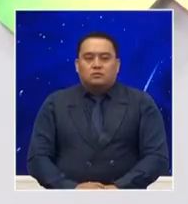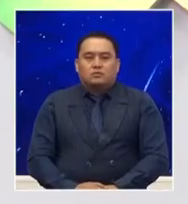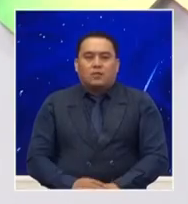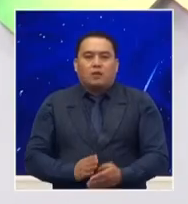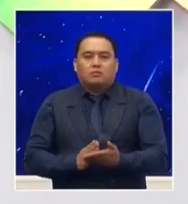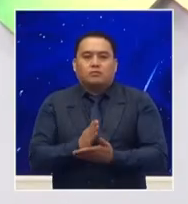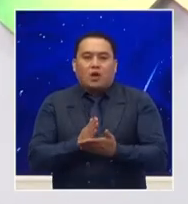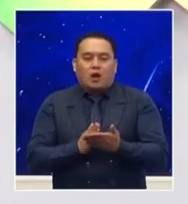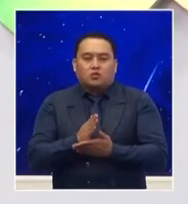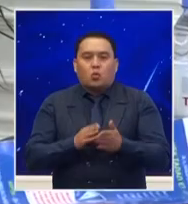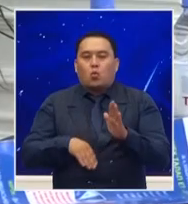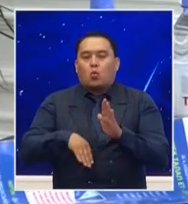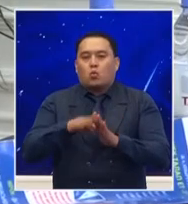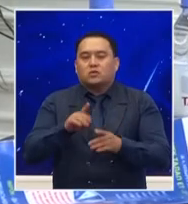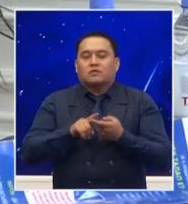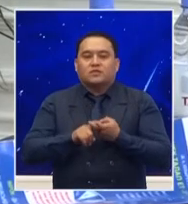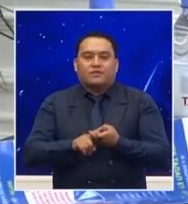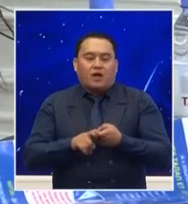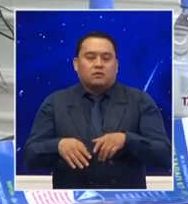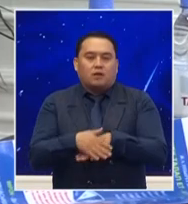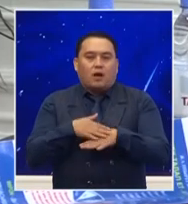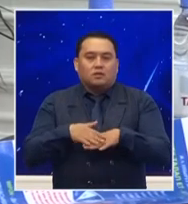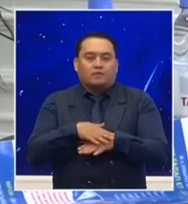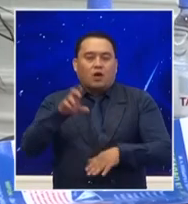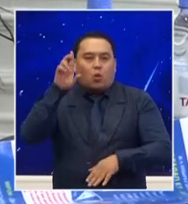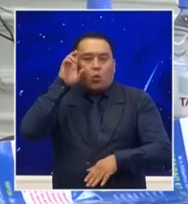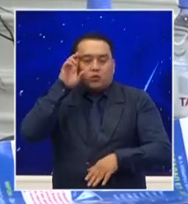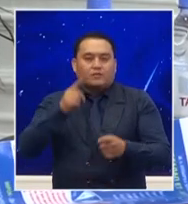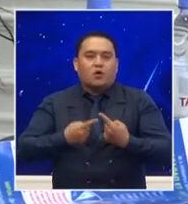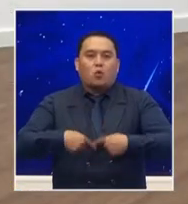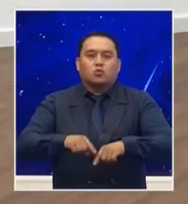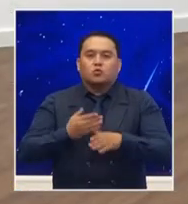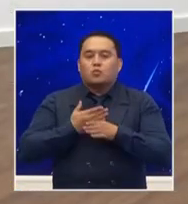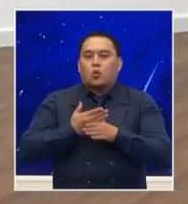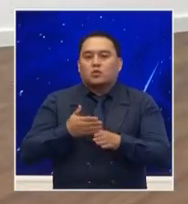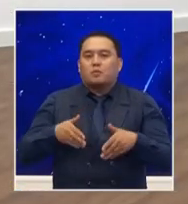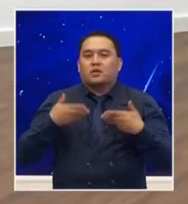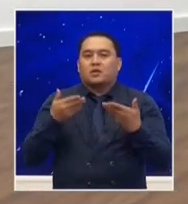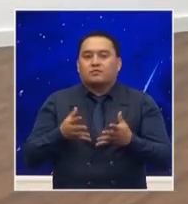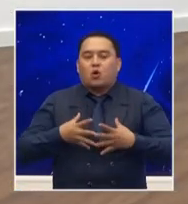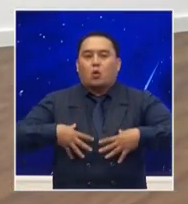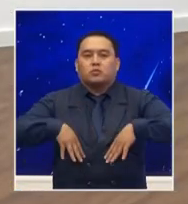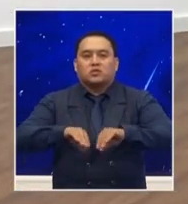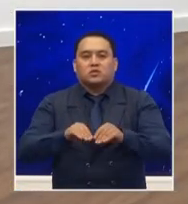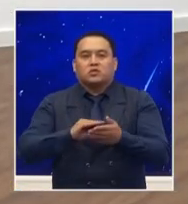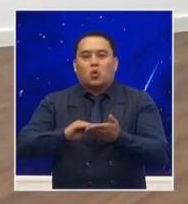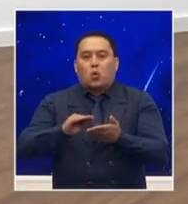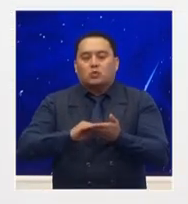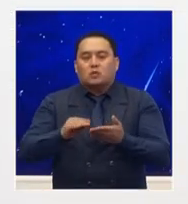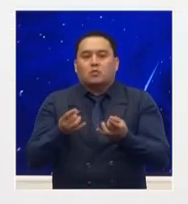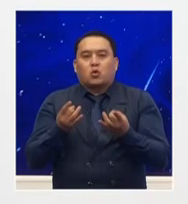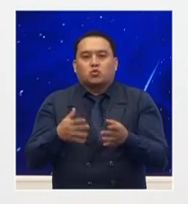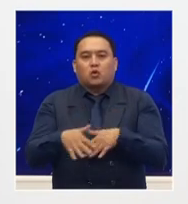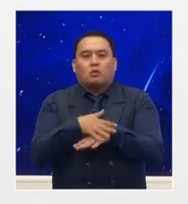Политика открытых дверей улучшает взаимосвязь населения с государственными органами. Благодаря этому представители общественности, СМИ и простые жители